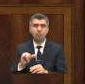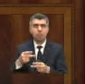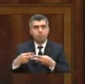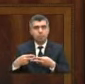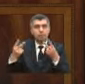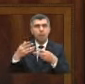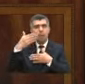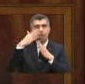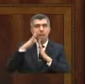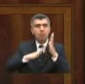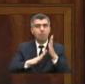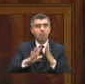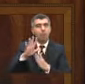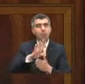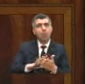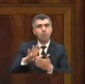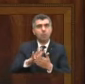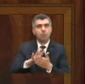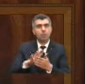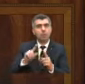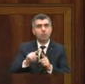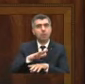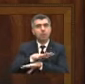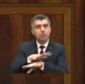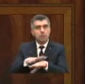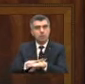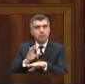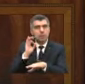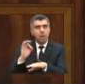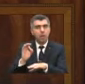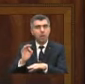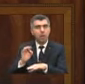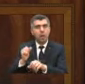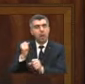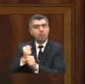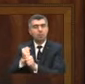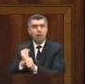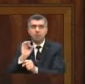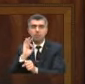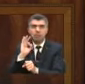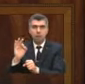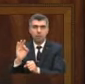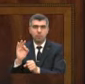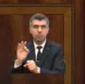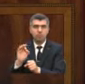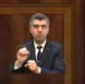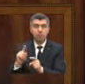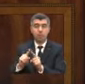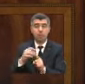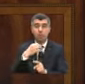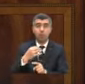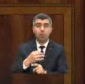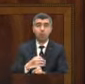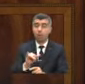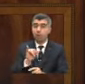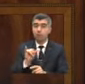جهوية وبالتالي غادي يولي غادي يدوز مباراة في جهة غادي تكون مضطر أن يشتغل في تلك الجهة، وذلك إنصافا